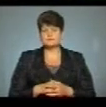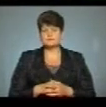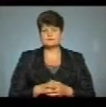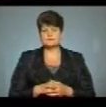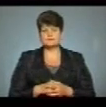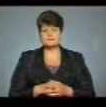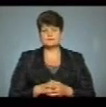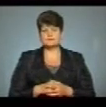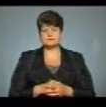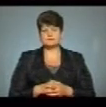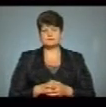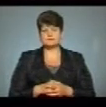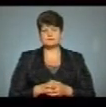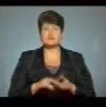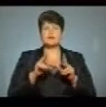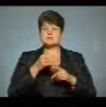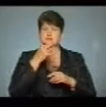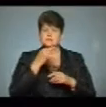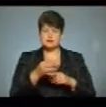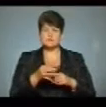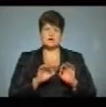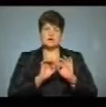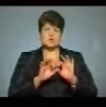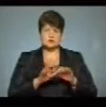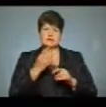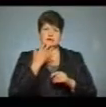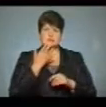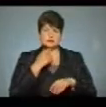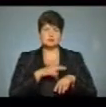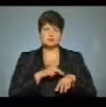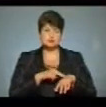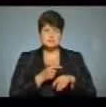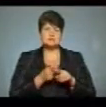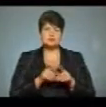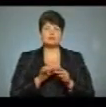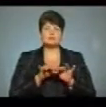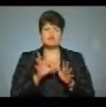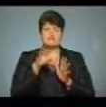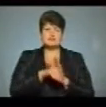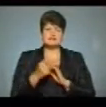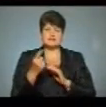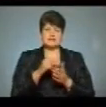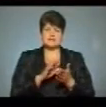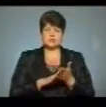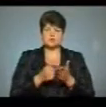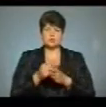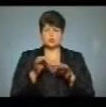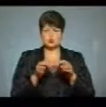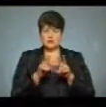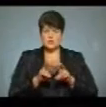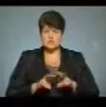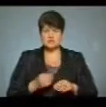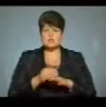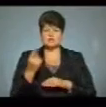новини. Як повідомив речник Нацполіції області Андрій Василик, цю подію внесли до єдиного реєстру досудових розслідувань за